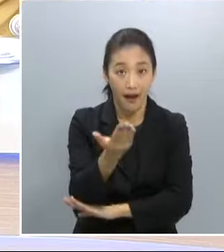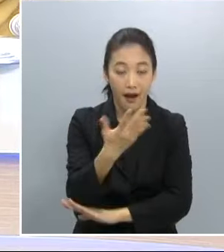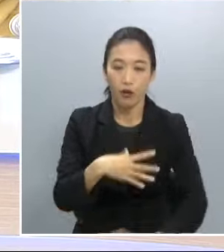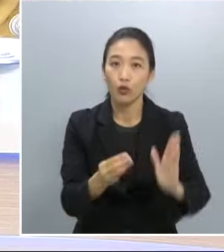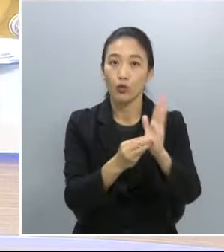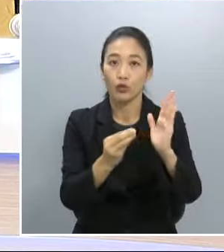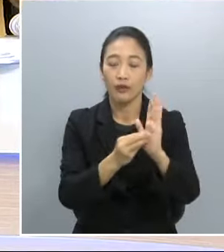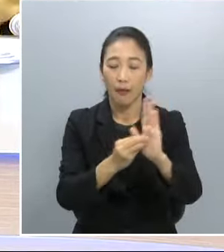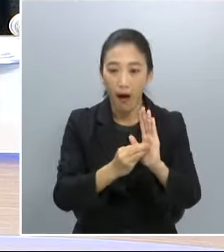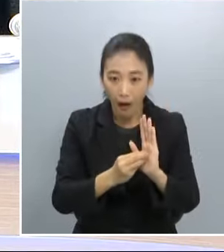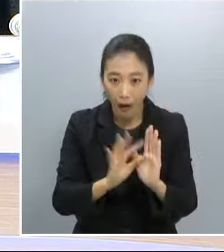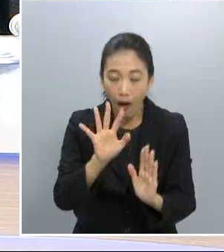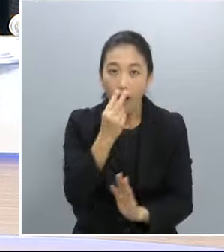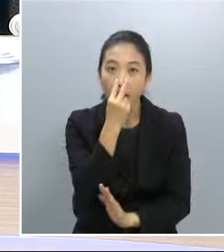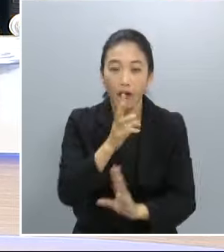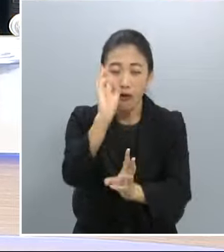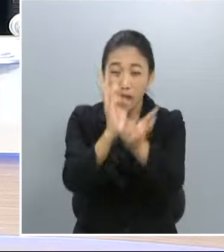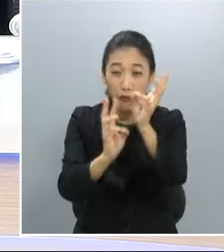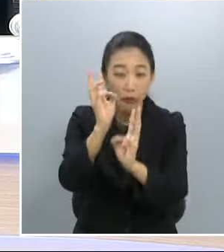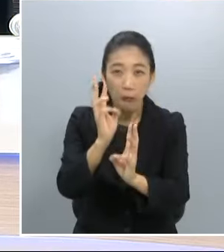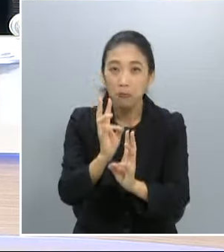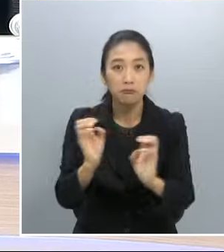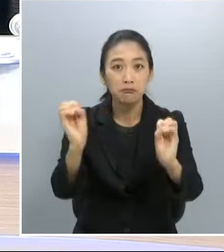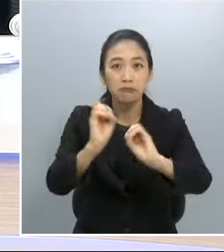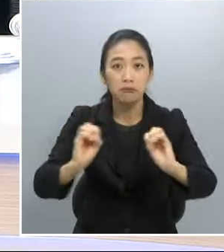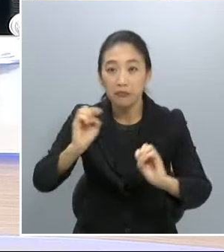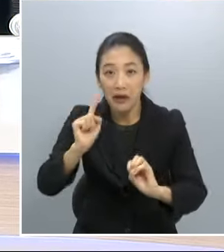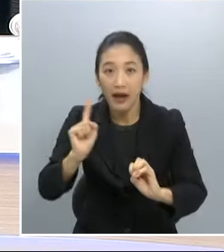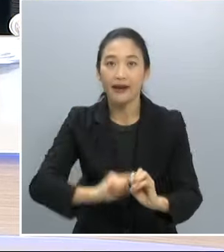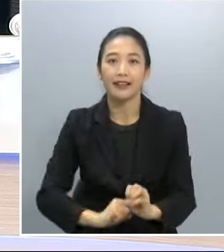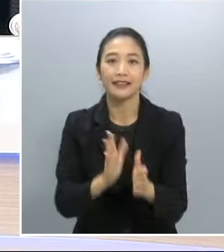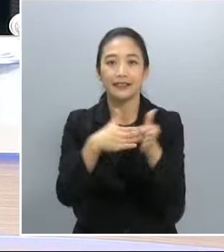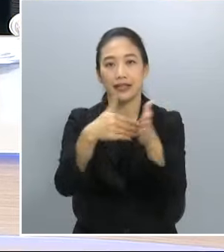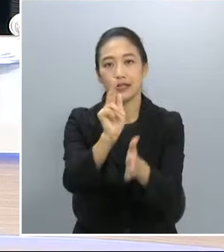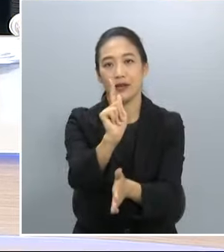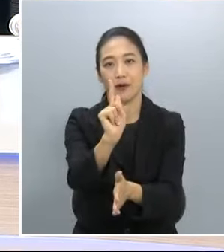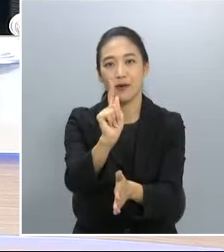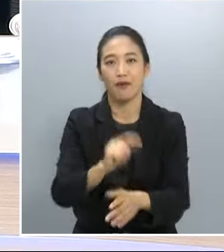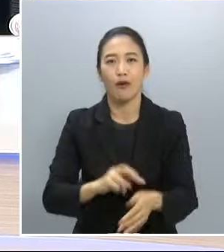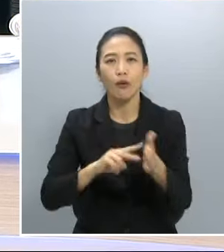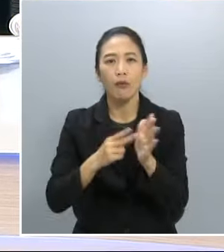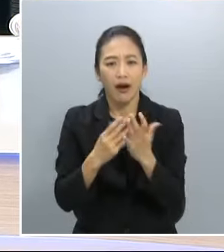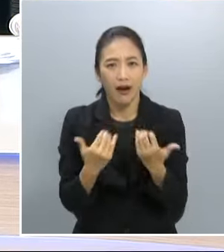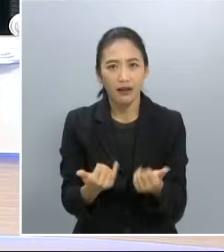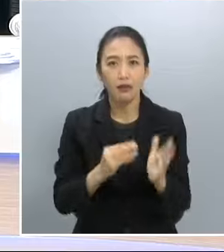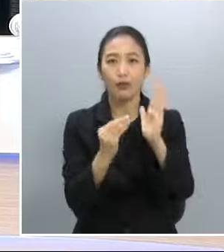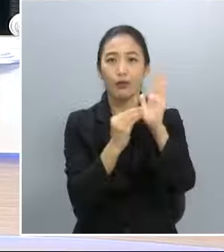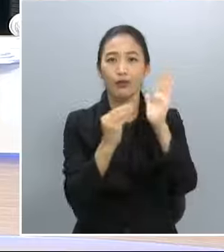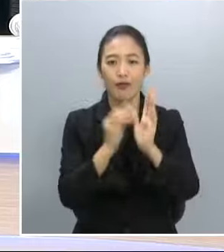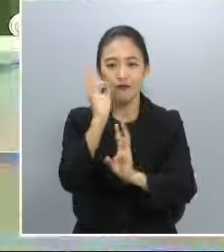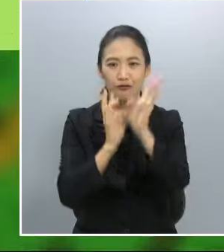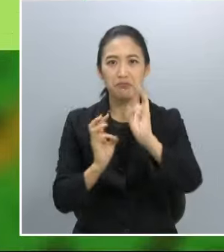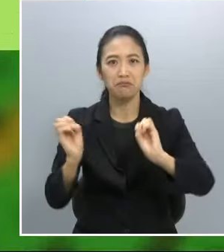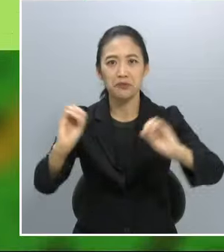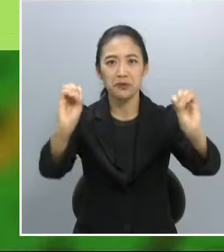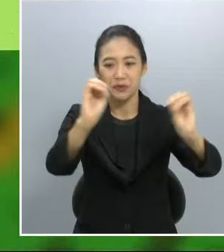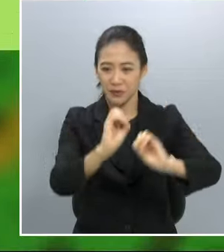เขียวเลยนะค่ะเมื่อช่วงเช้าที่ผ่านมาเขียวเลยแปลว่ากทมฝุ่นไม่มีปัญหาเดี๋ยวรอดูทาง